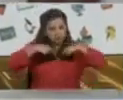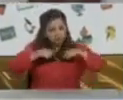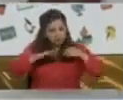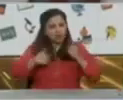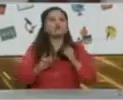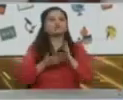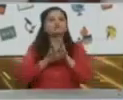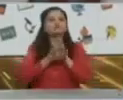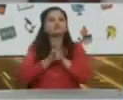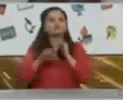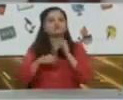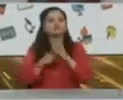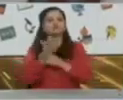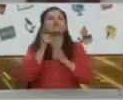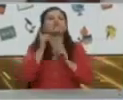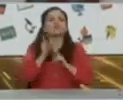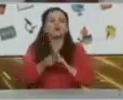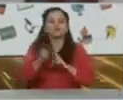और वो